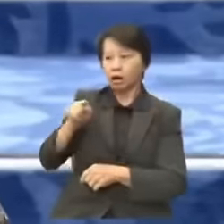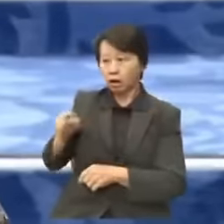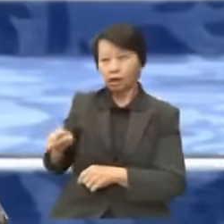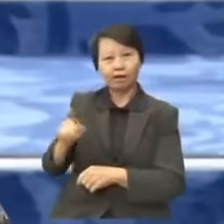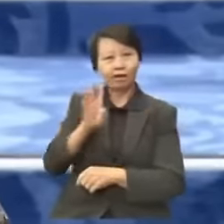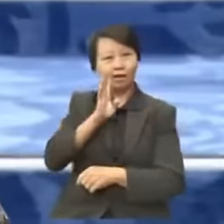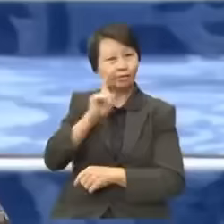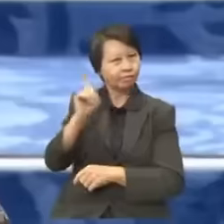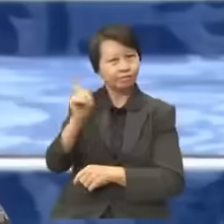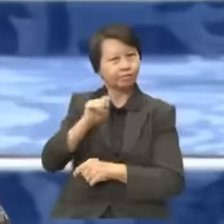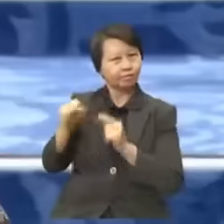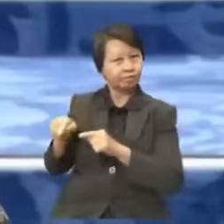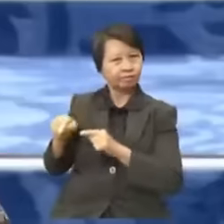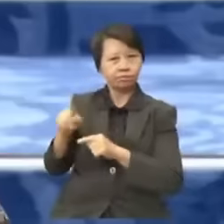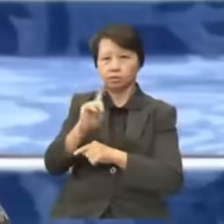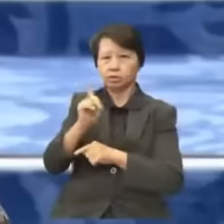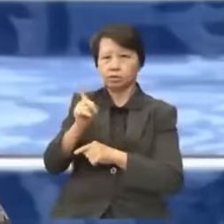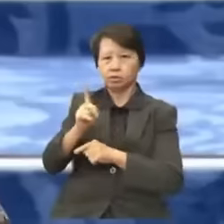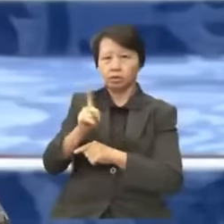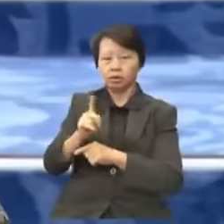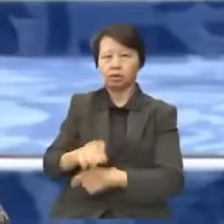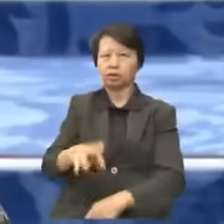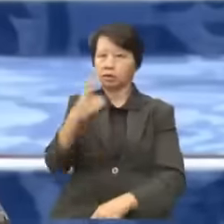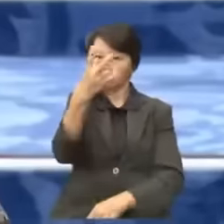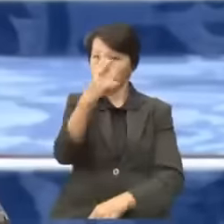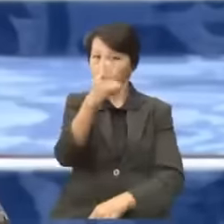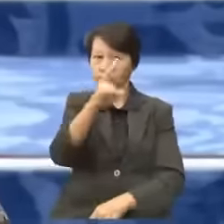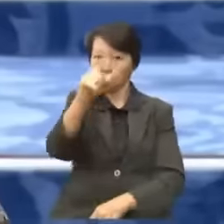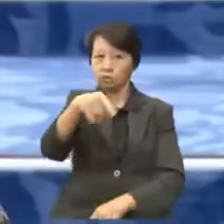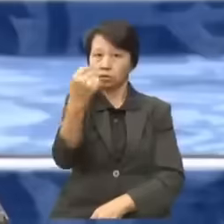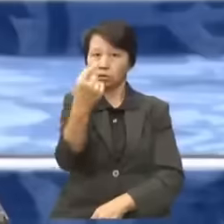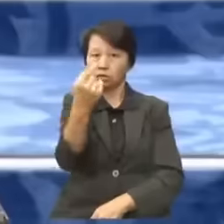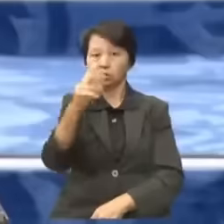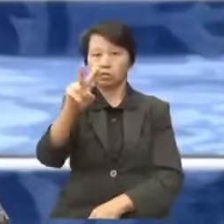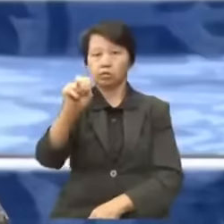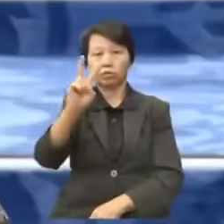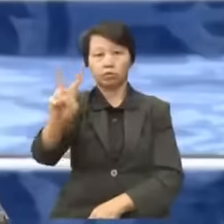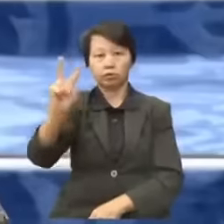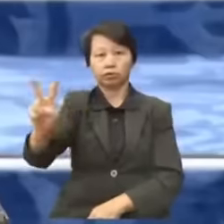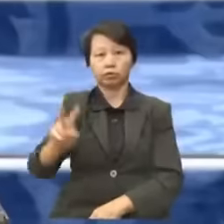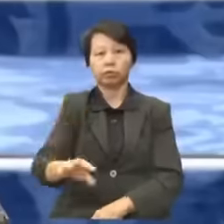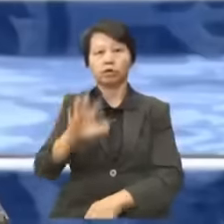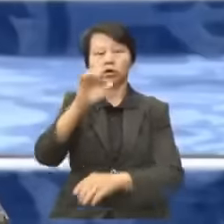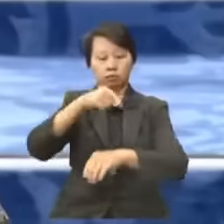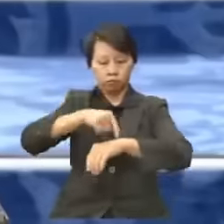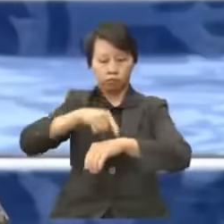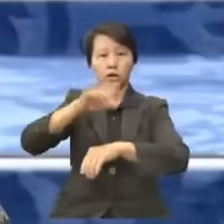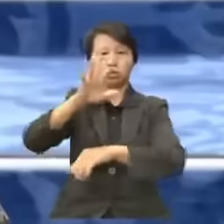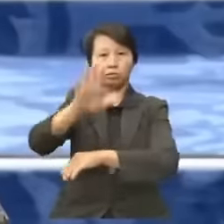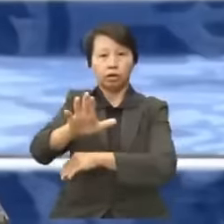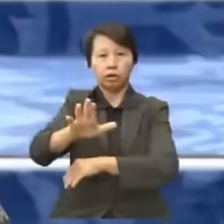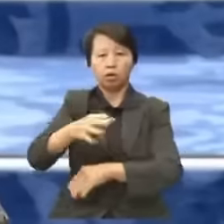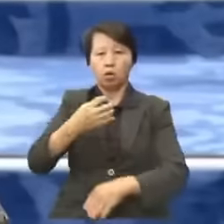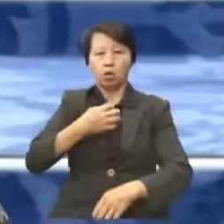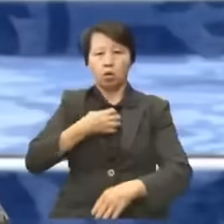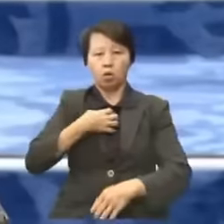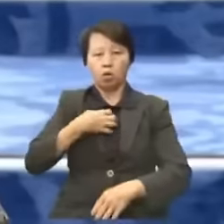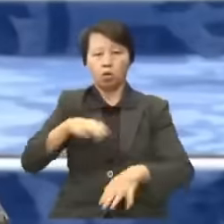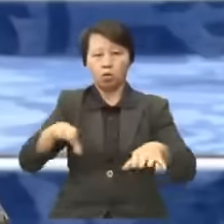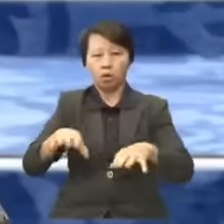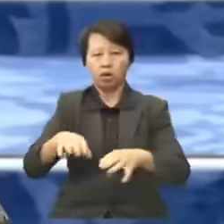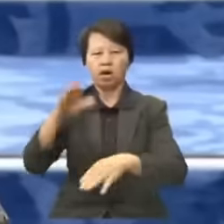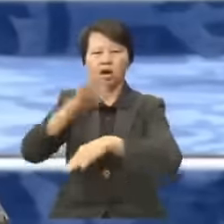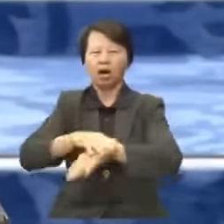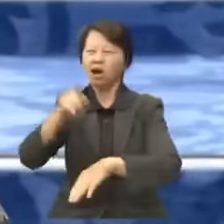bolehlah ya 17 Harlan 11 2022 5 petang aduan telah dibuat di atas